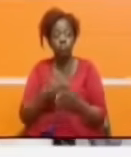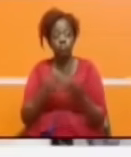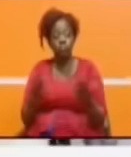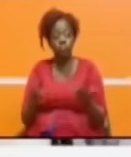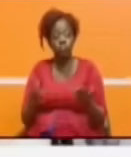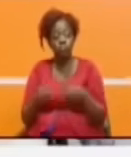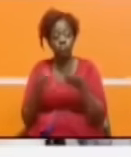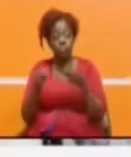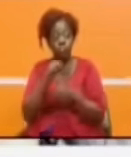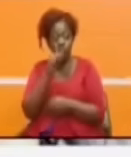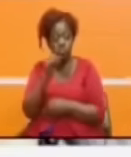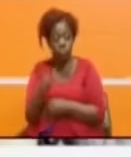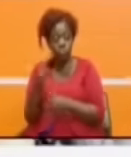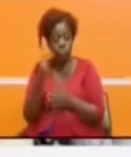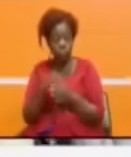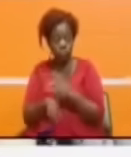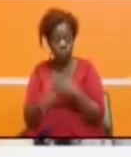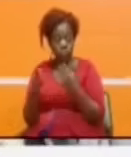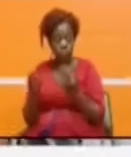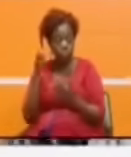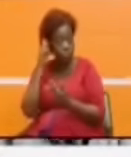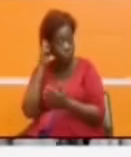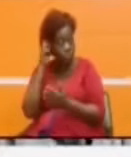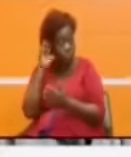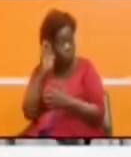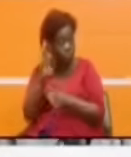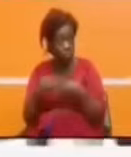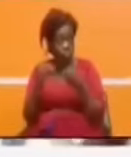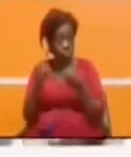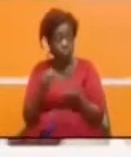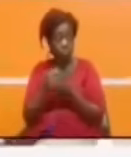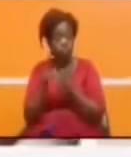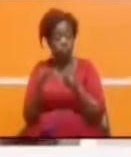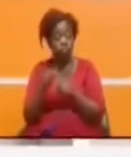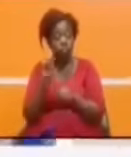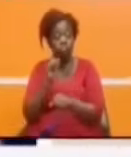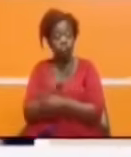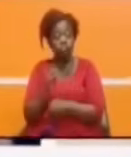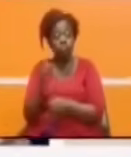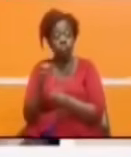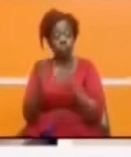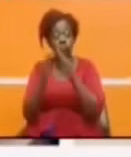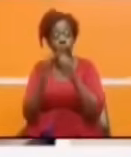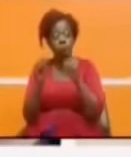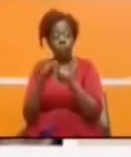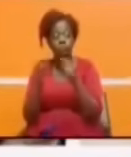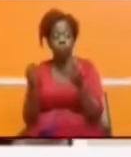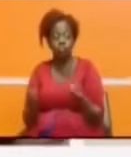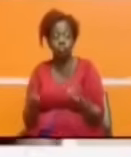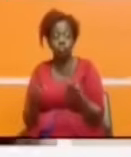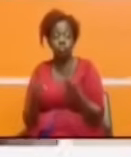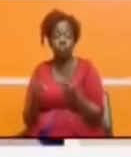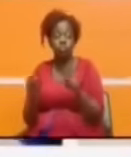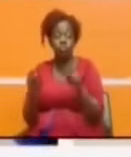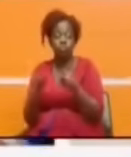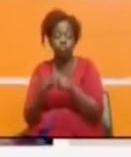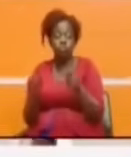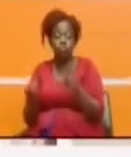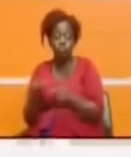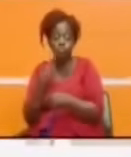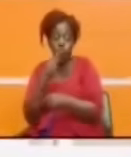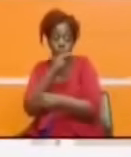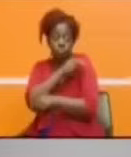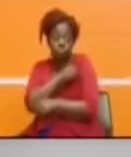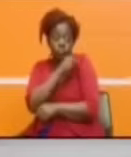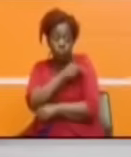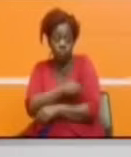tukutaddeko mu mawulire yategezanga Mwannyina bazza abaana lujja obuyambi ssente z'ennyumba 5,000 n'okujjanjaba abaana omudwaliro ya MedCity